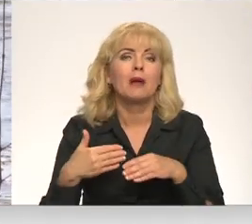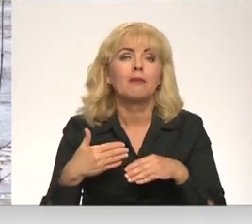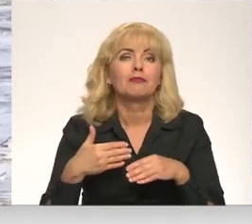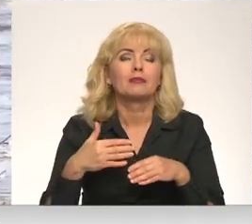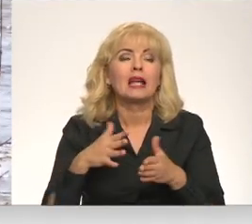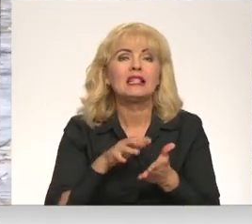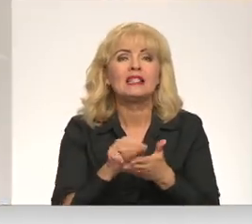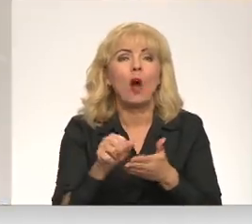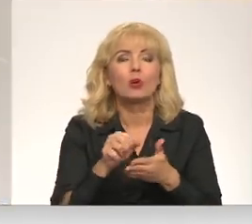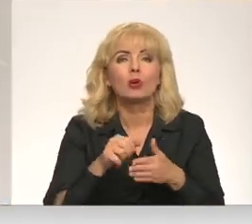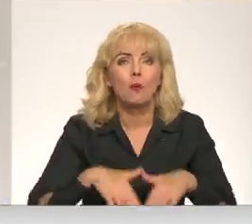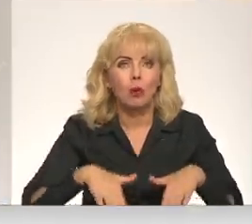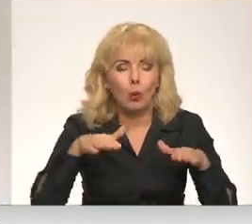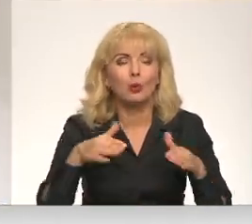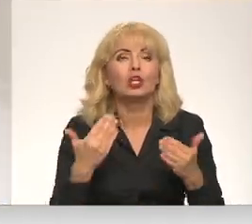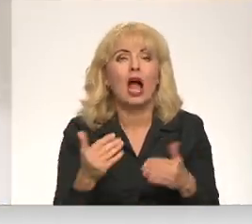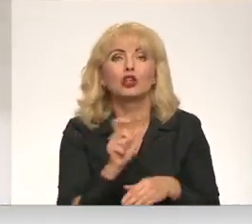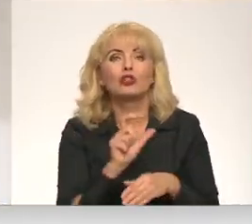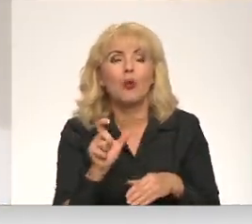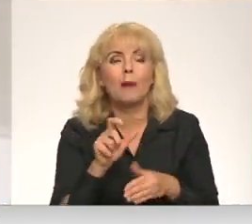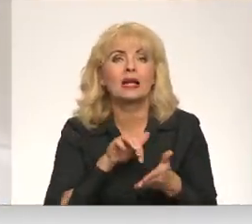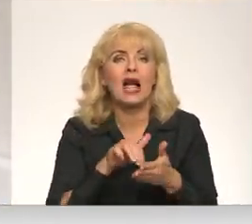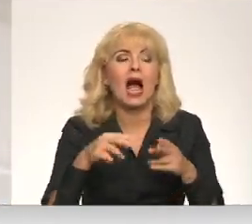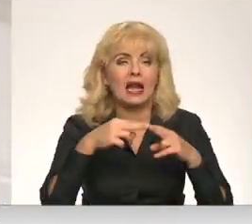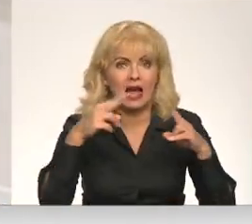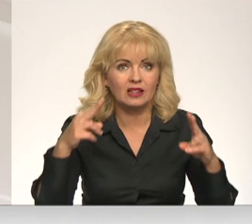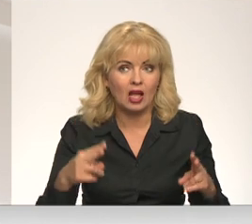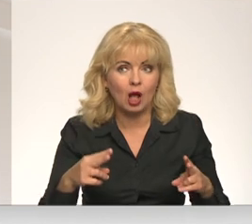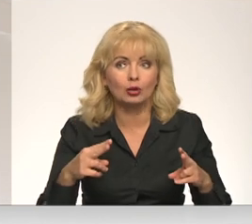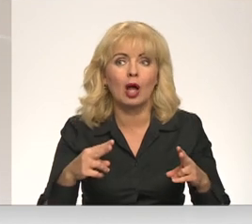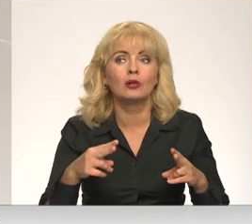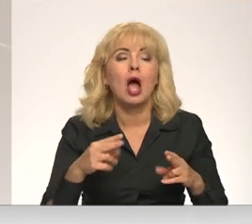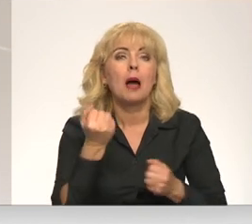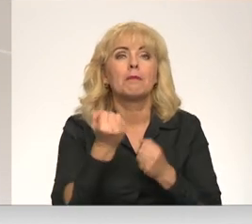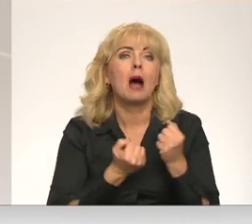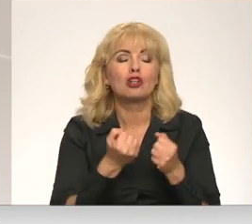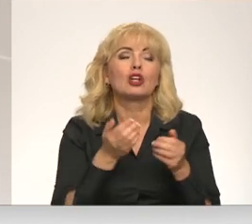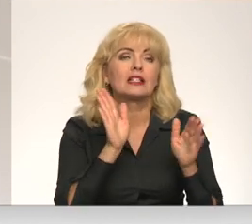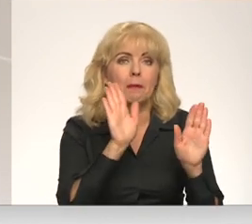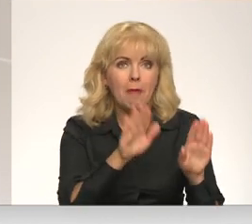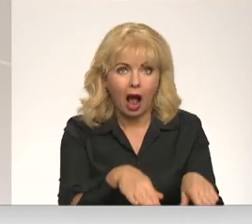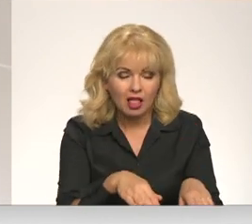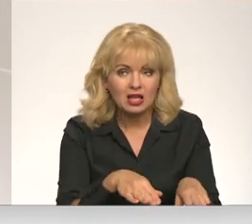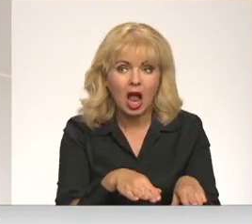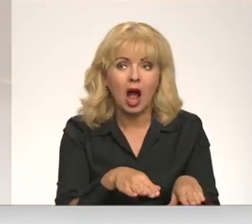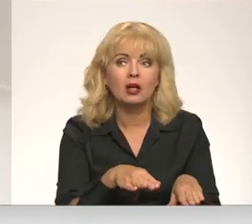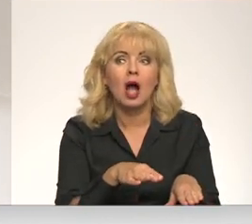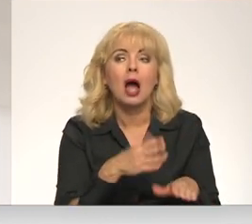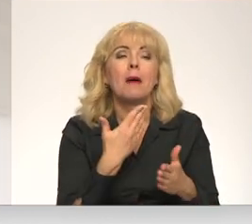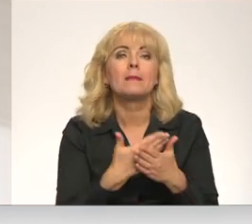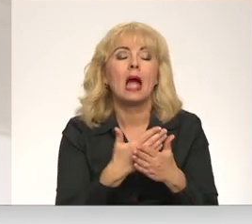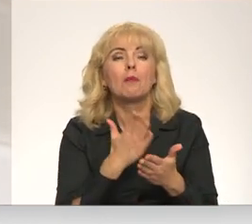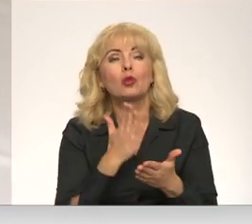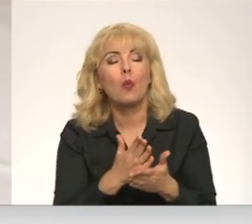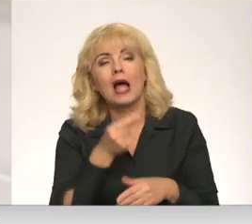ir gājēji tiltiņš. Mašīnēs netiekam ir tie atstāja augšā vai ne un tā, bet nu, ja notiek kāda